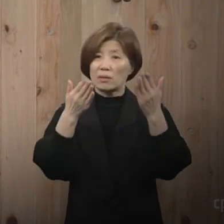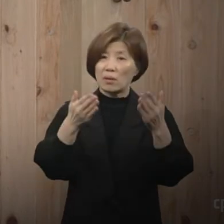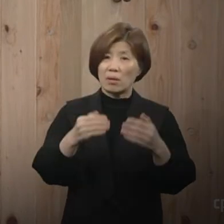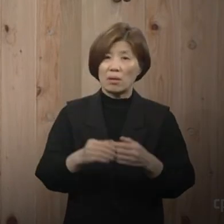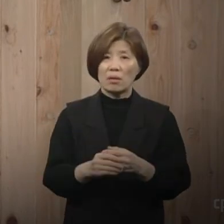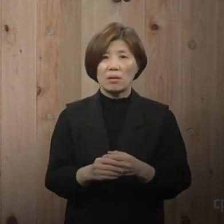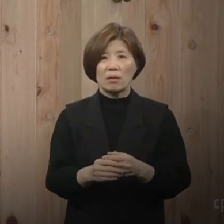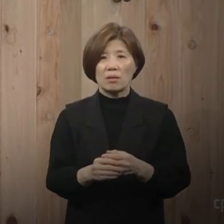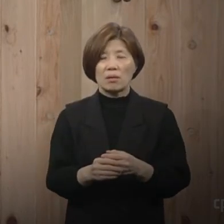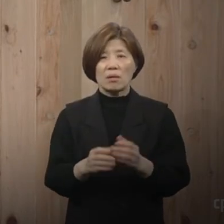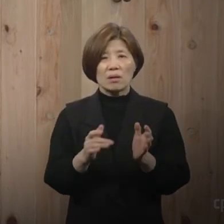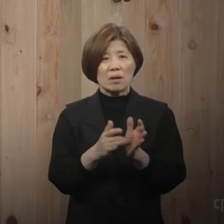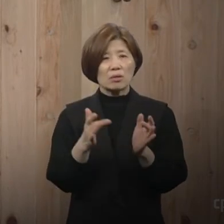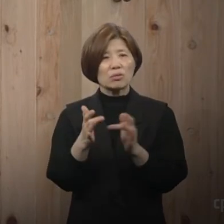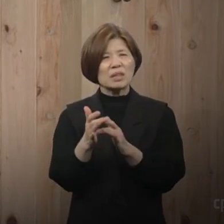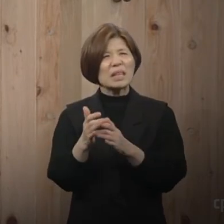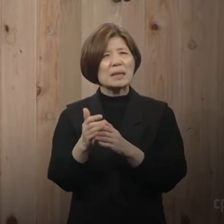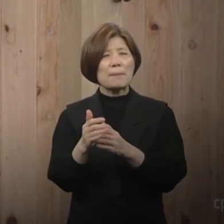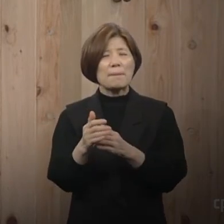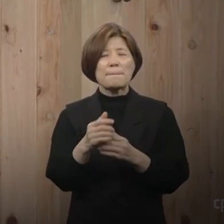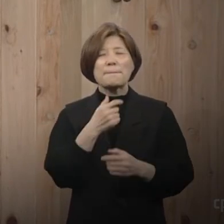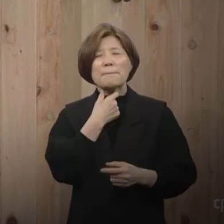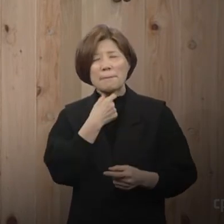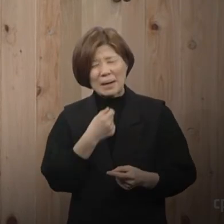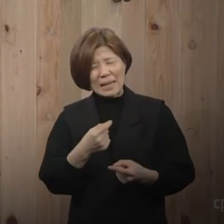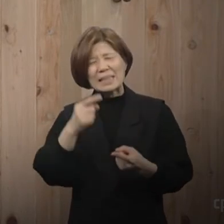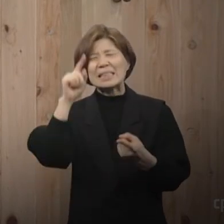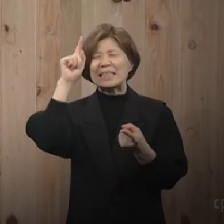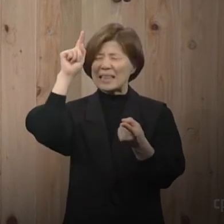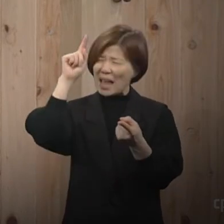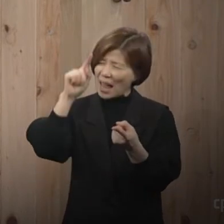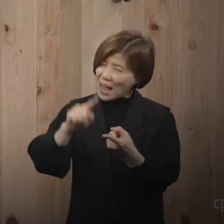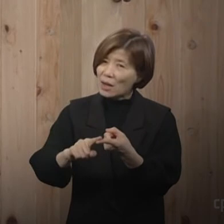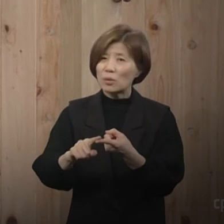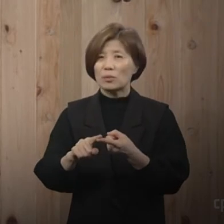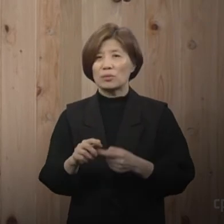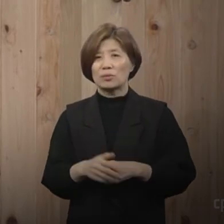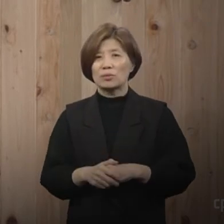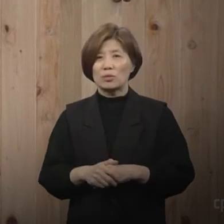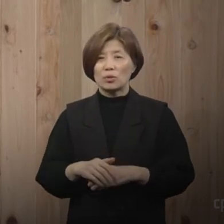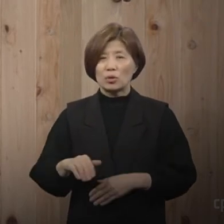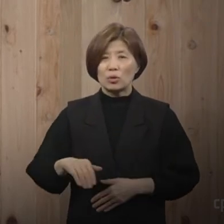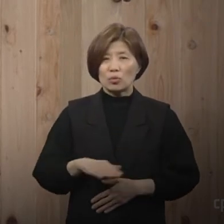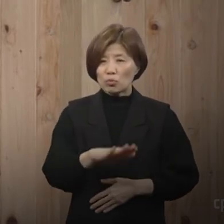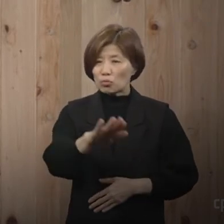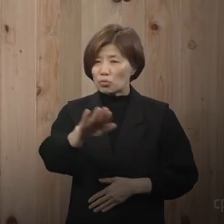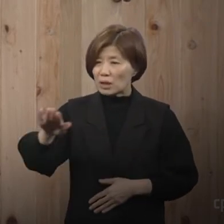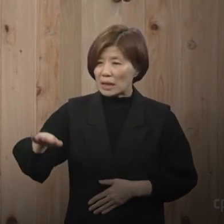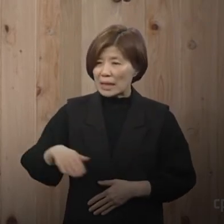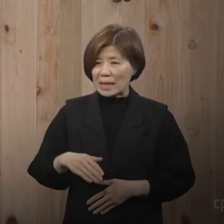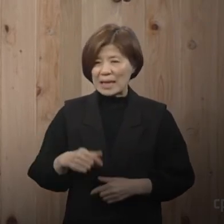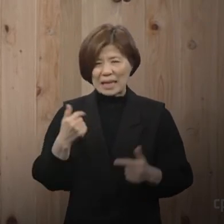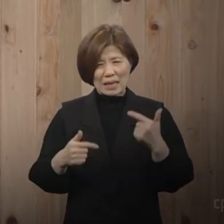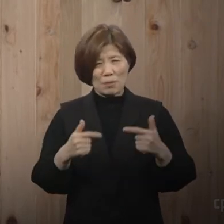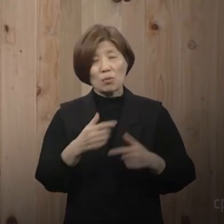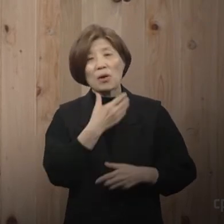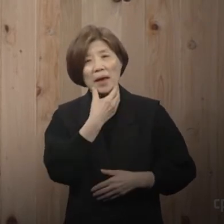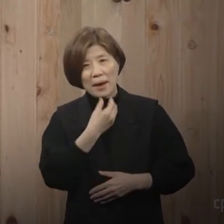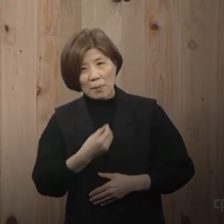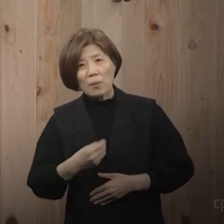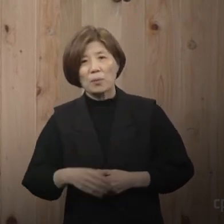예수님께서 바라시는 건 딴 거 아니라고 생각합니다. 우리 모두가 기쁘고 행복하셨으면